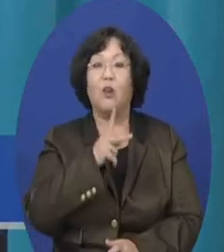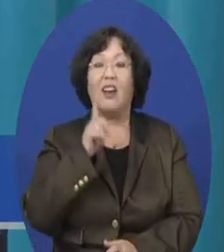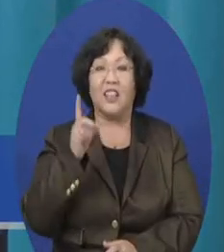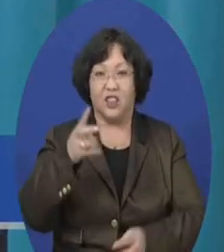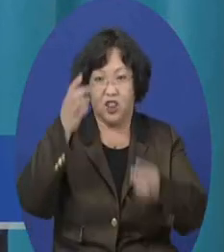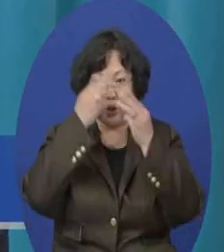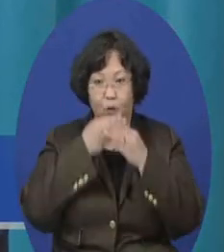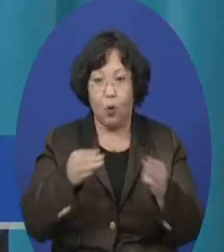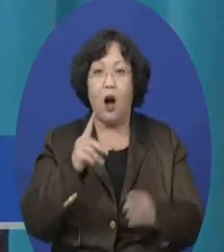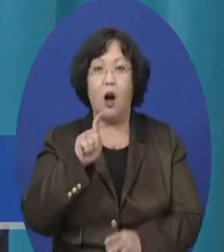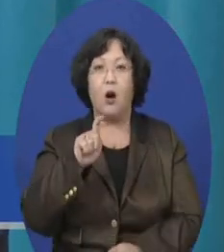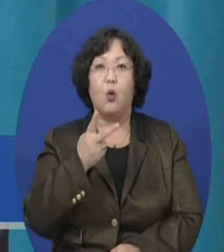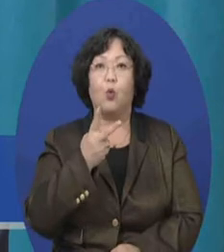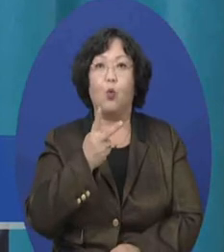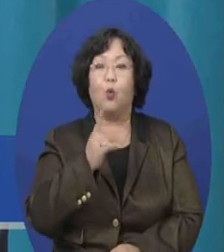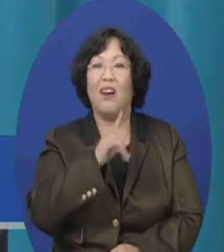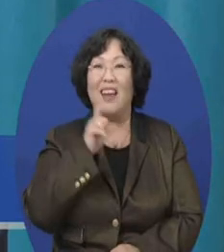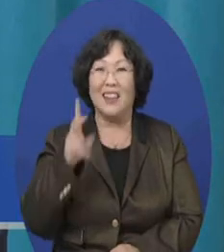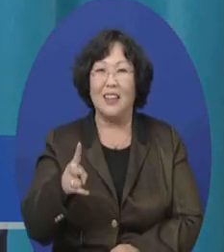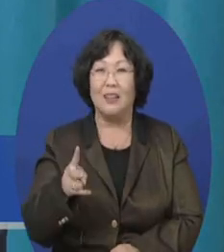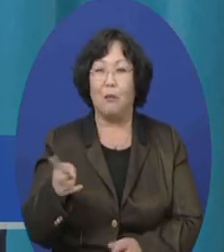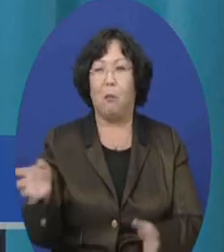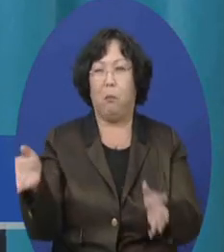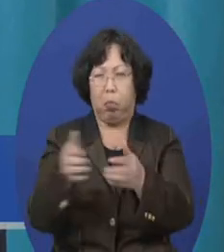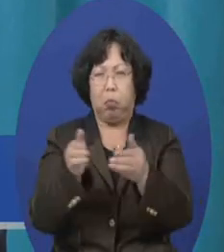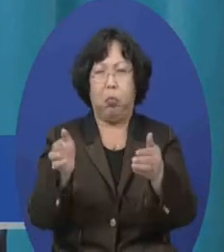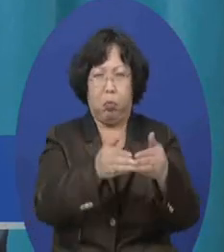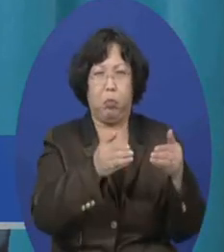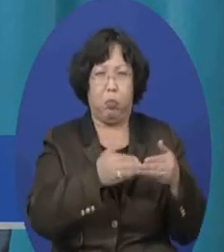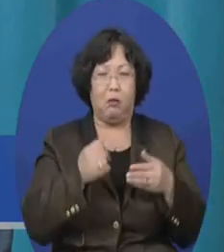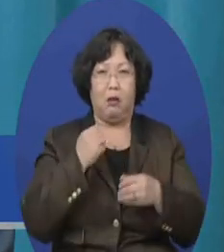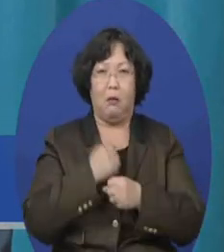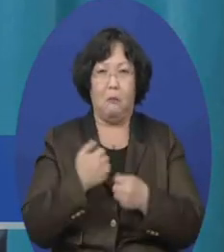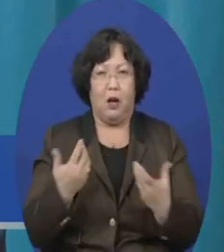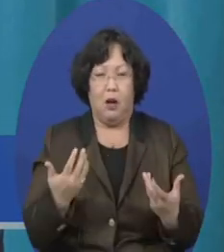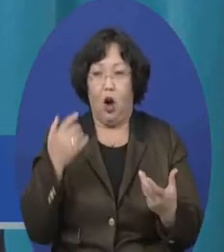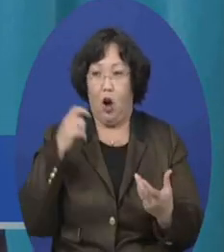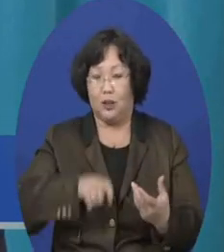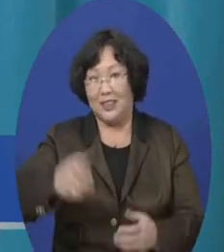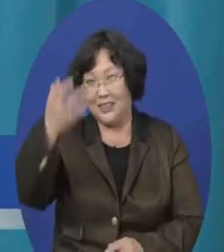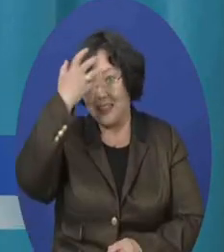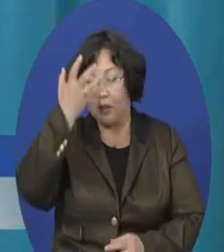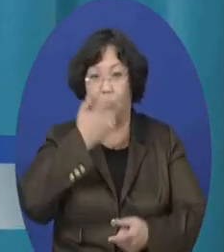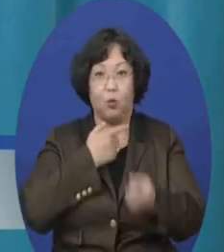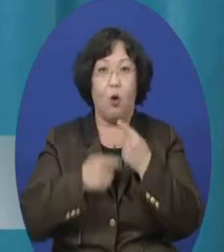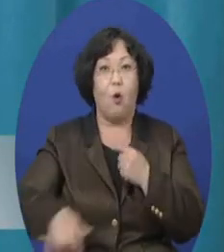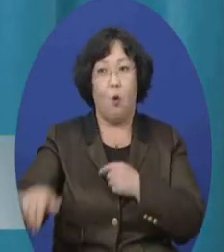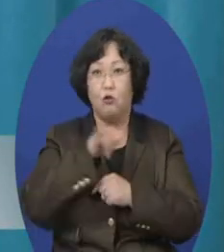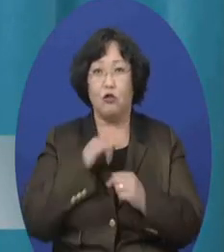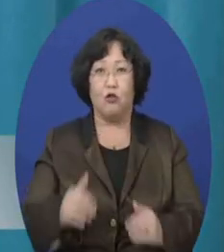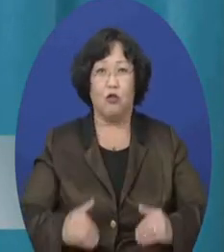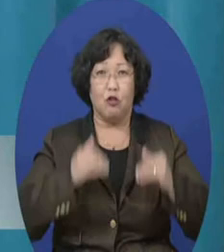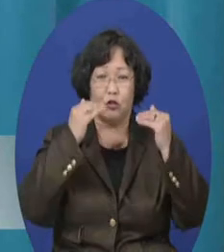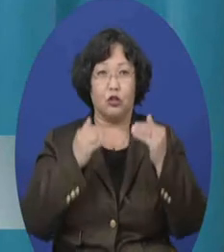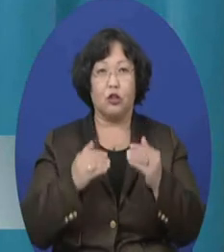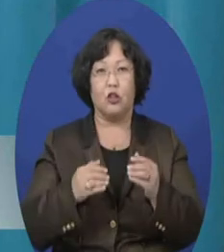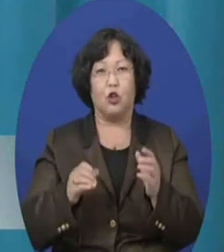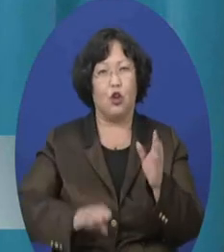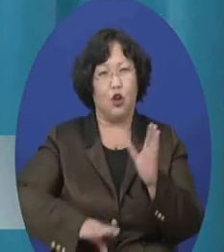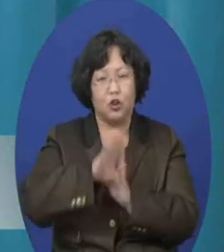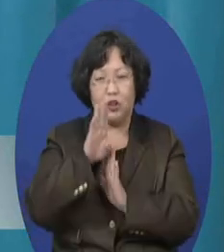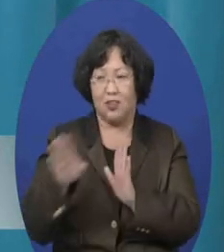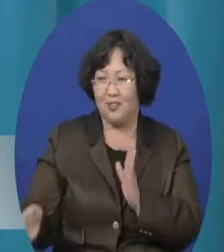хүрээлэнгүүд үүд хаалгаа барьсан байгаа. Тэгээд өнөөдрийн засгийн газрын хуралдаанаар яг улс орны хөгжил дэвшилт хэрэгтэй байгаа